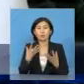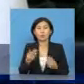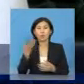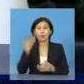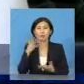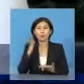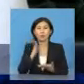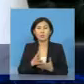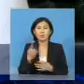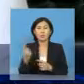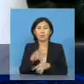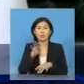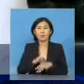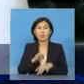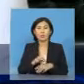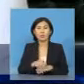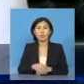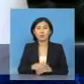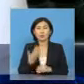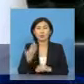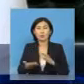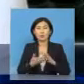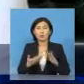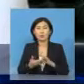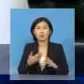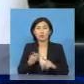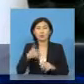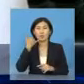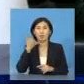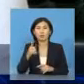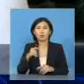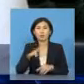когда появляются первые признаки, вы вызываете или